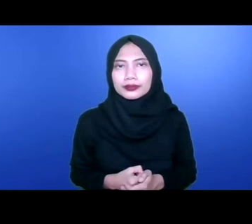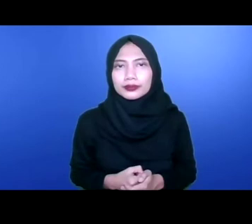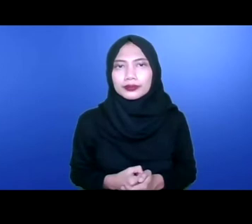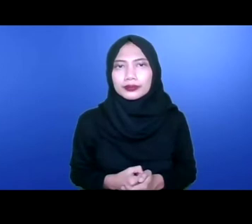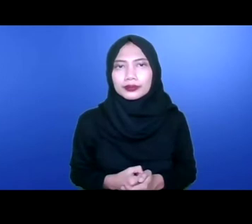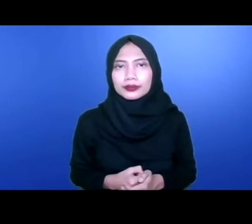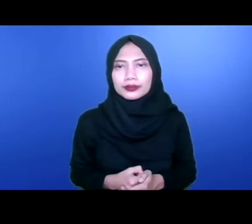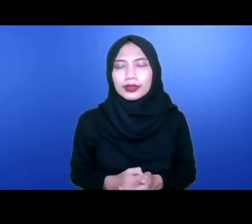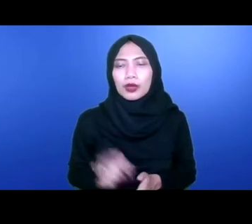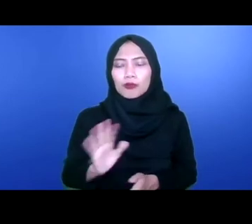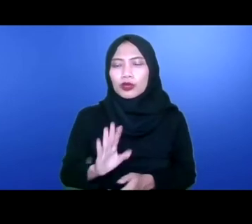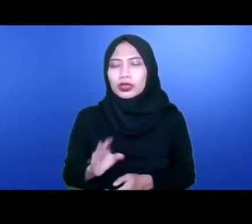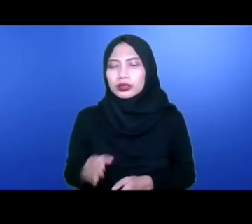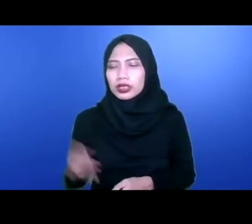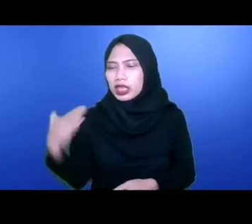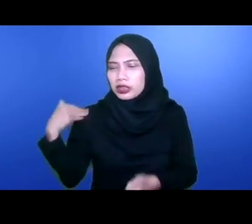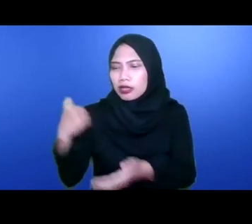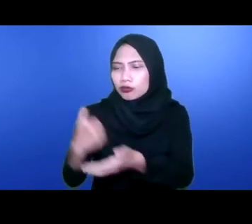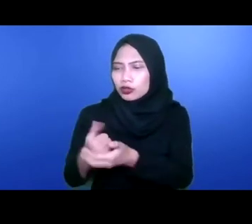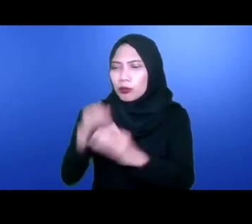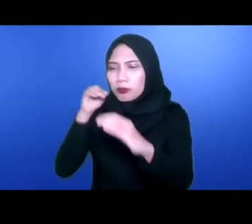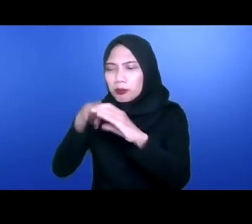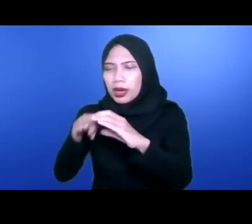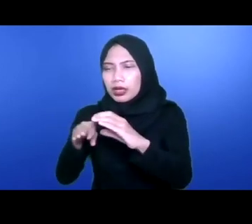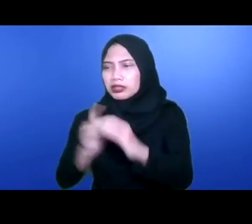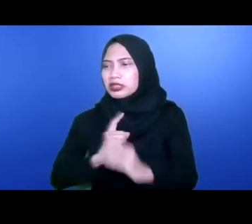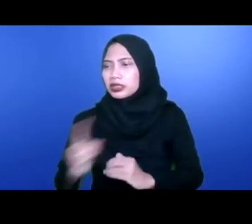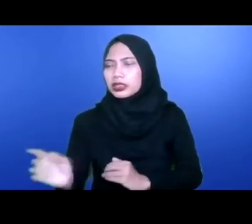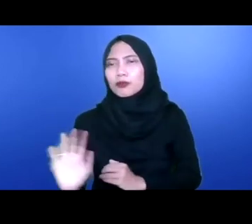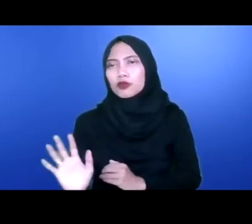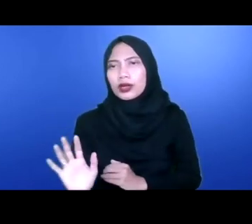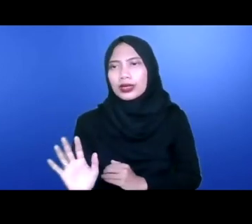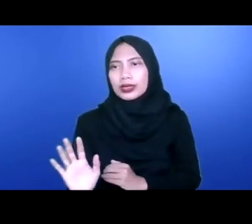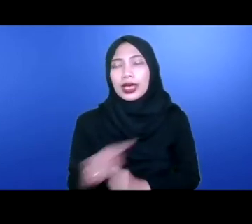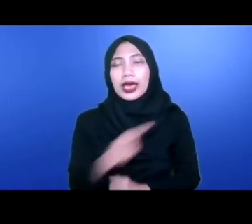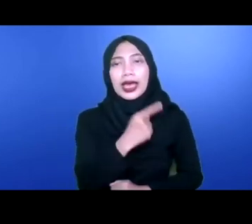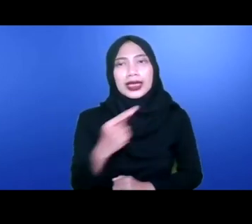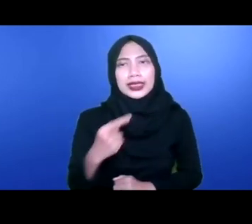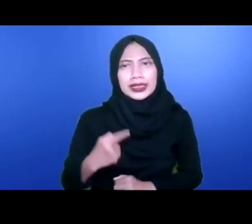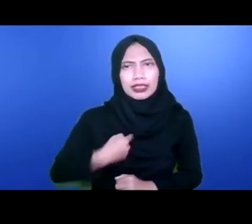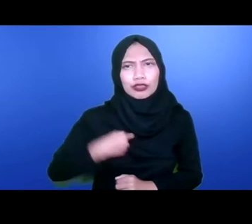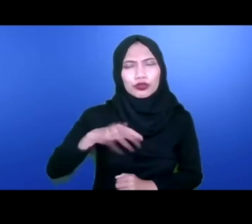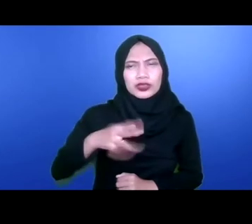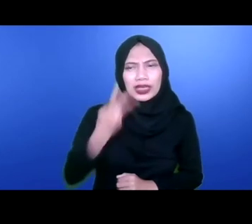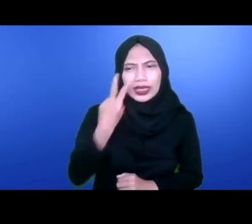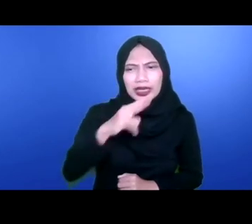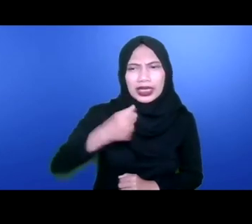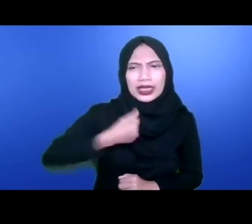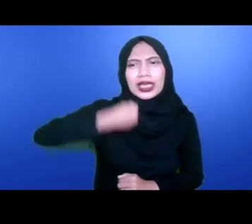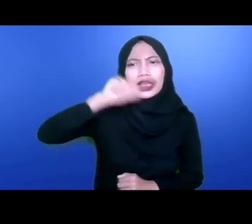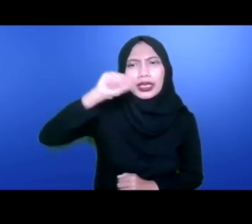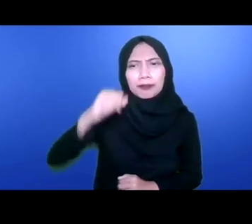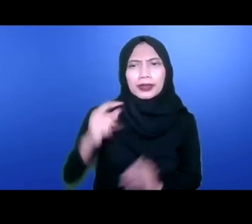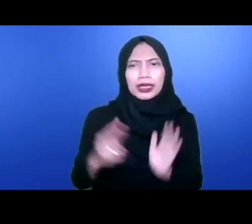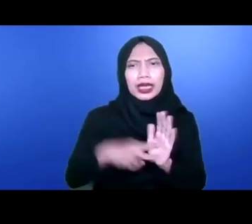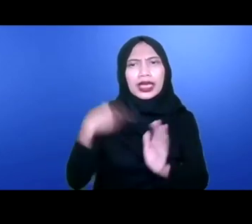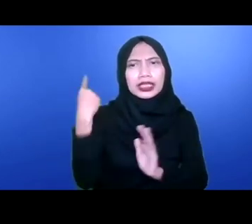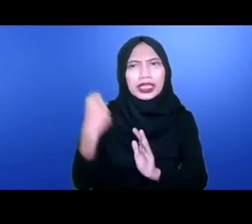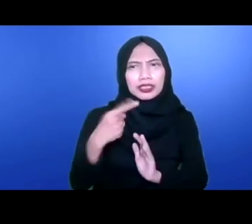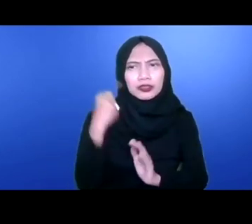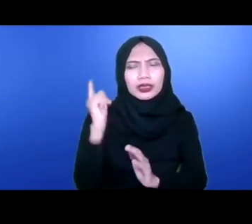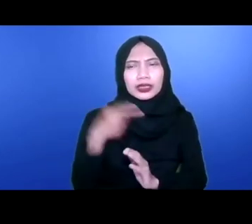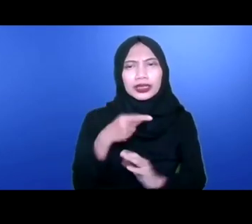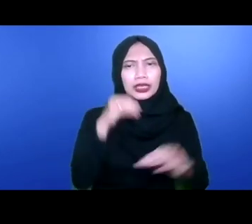teman-teman penyelenggara, karena memang ini costly. Makanya tadi saya bilang, kita jarang melihat campaign nasional agent banking.